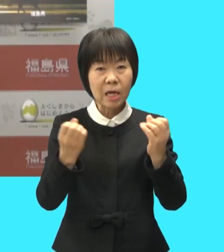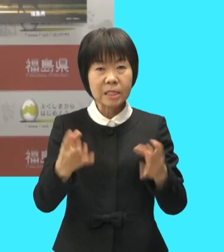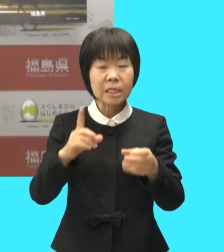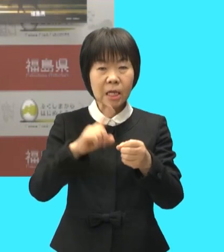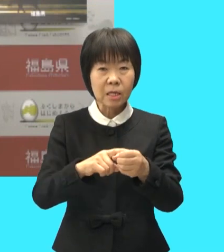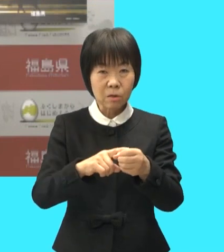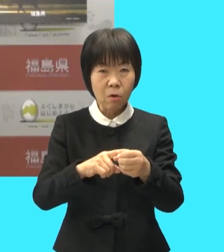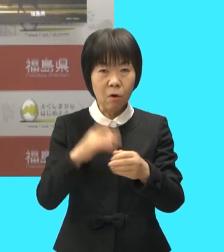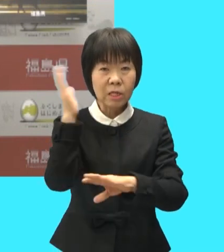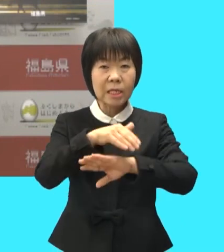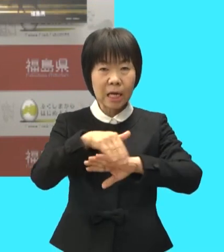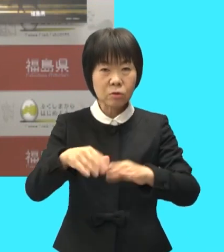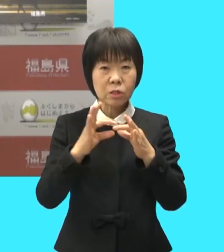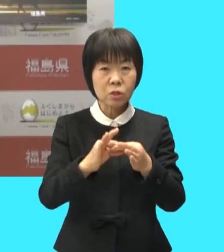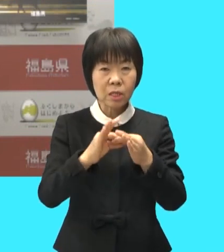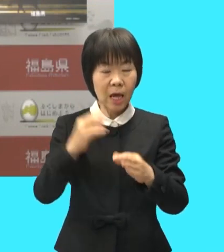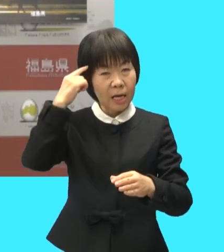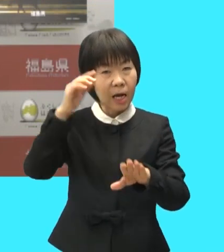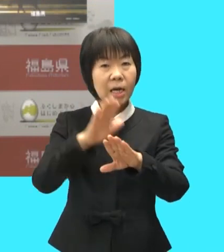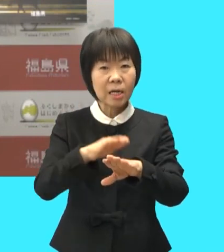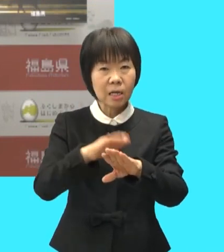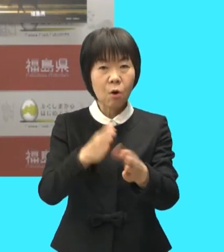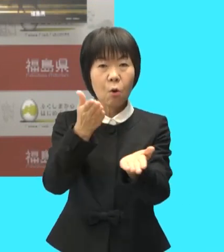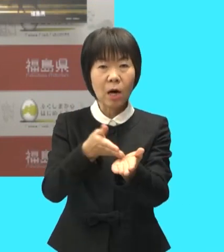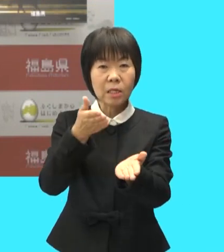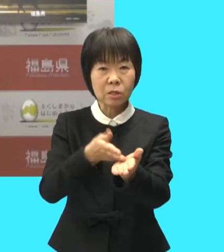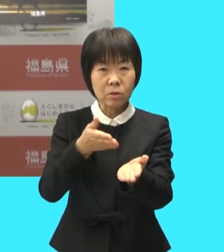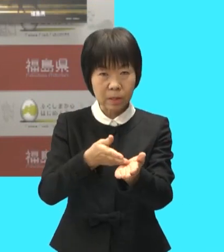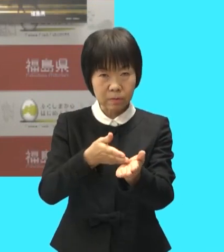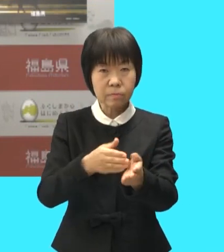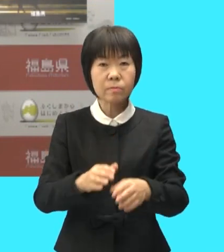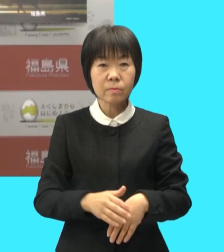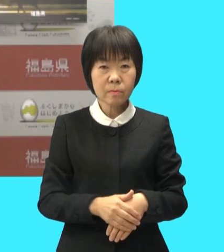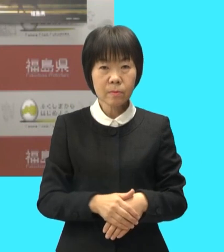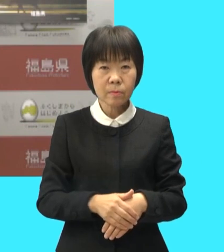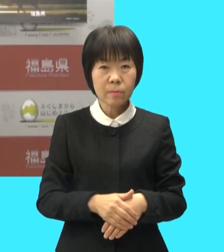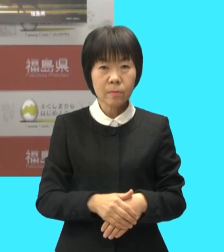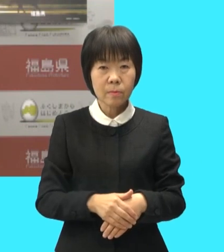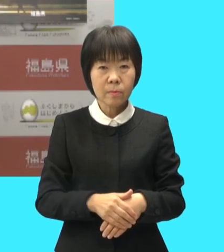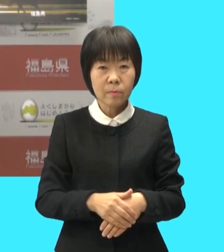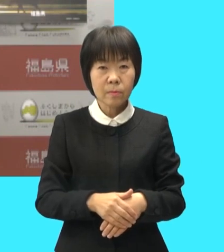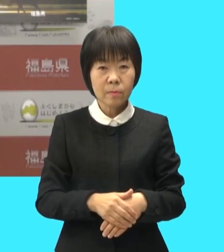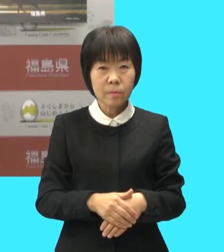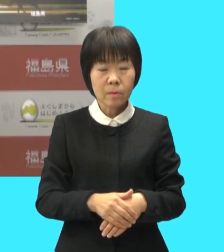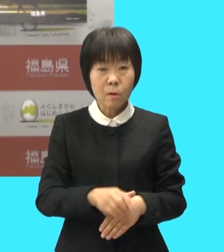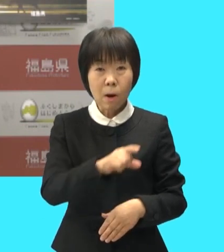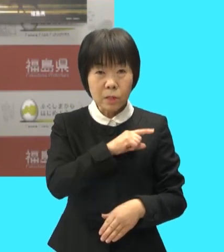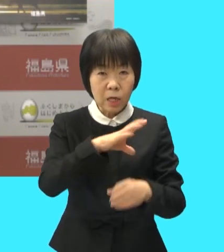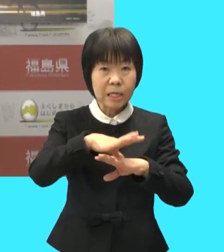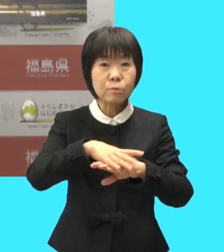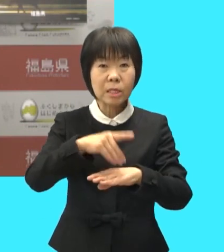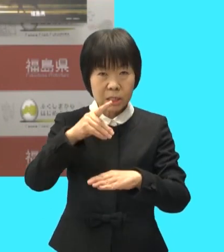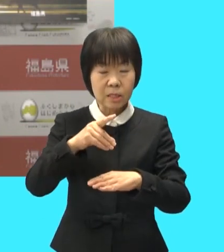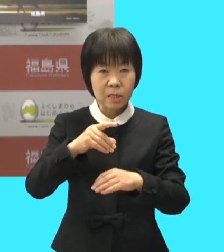の主な施策についての考え方をお話をしてまいります。まずはじめ